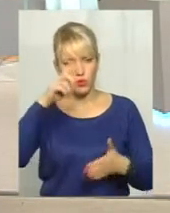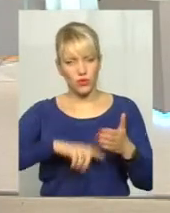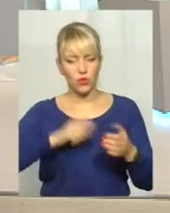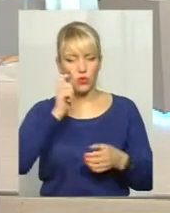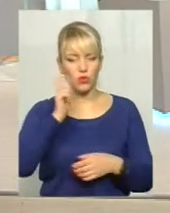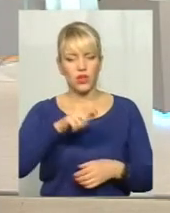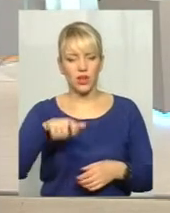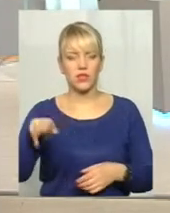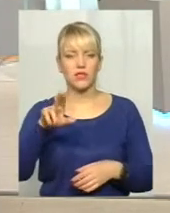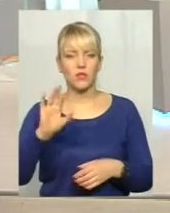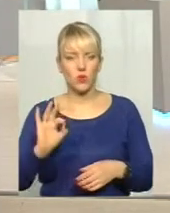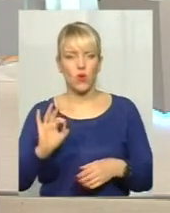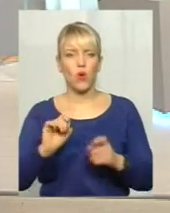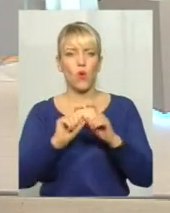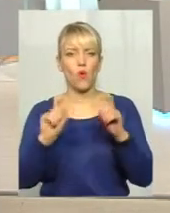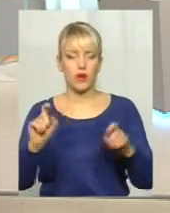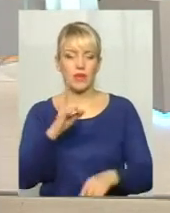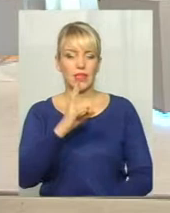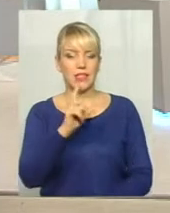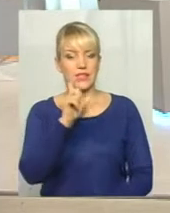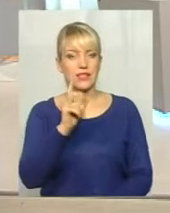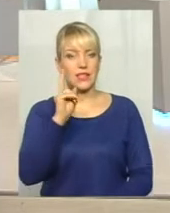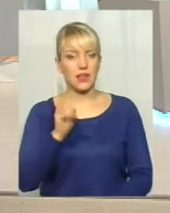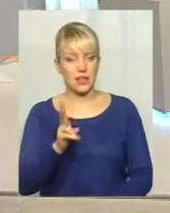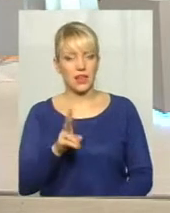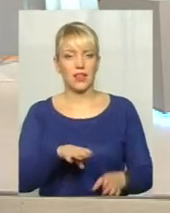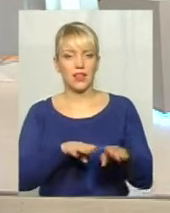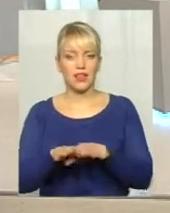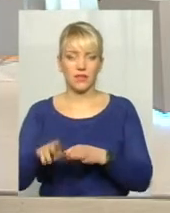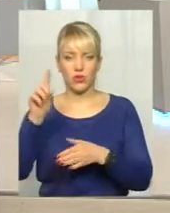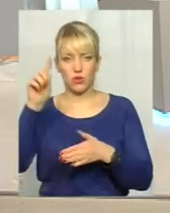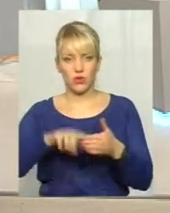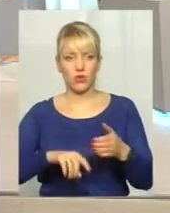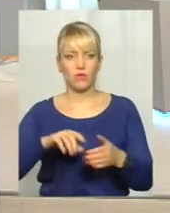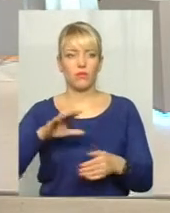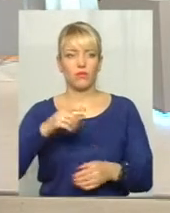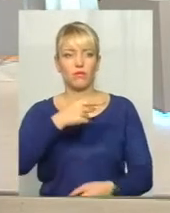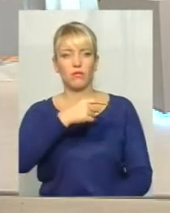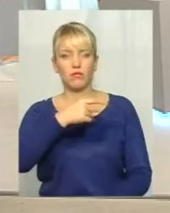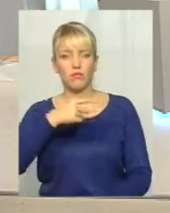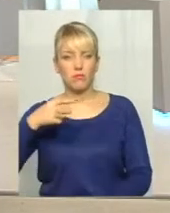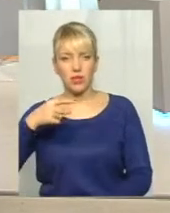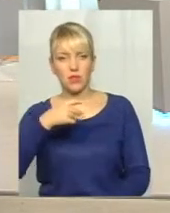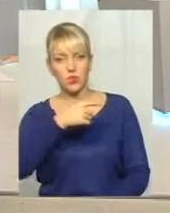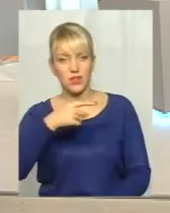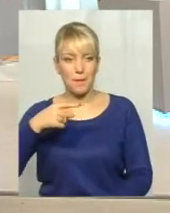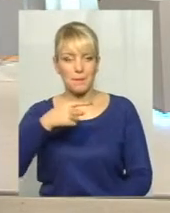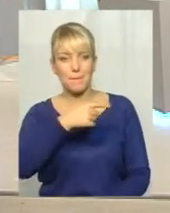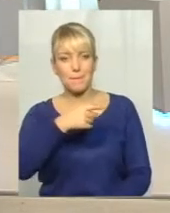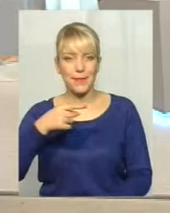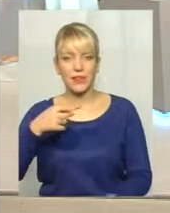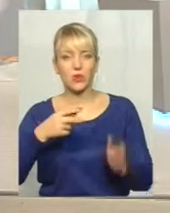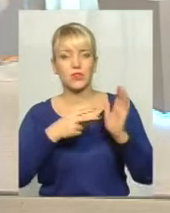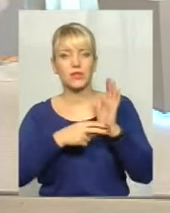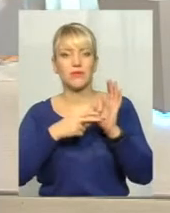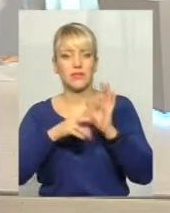українців до певних органів, і от до НАЗК якраз він сказав, що рівень довіри становить мінус 70%, там 70, мінус 70,5%, тобто